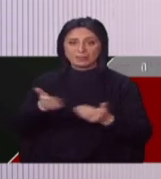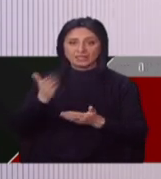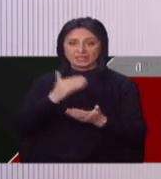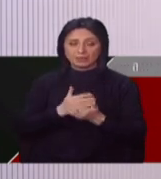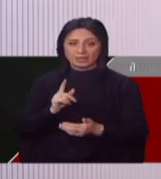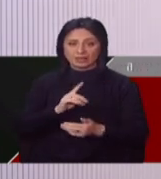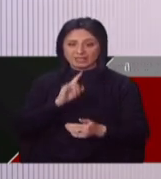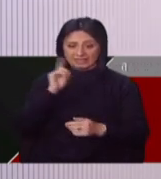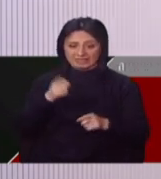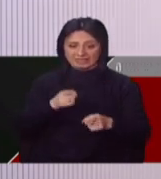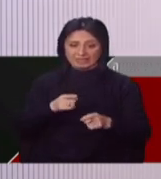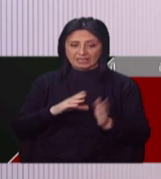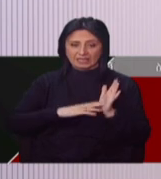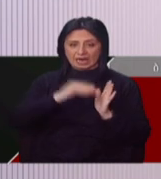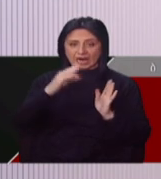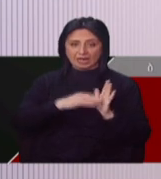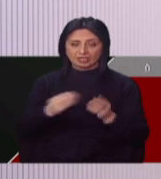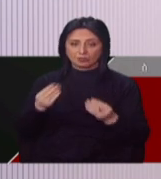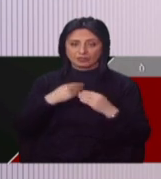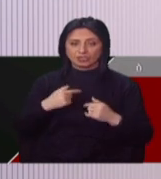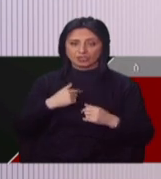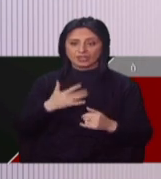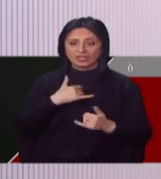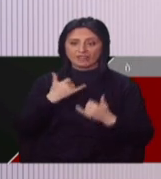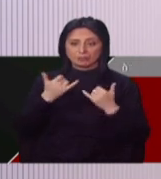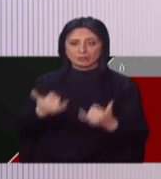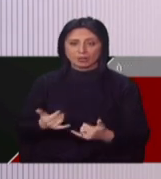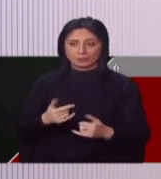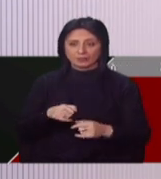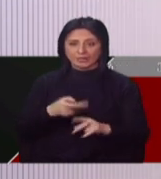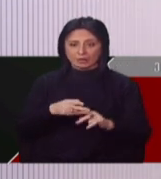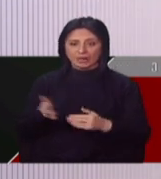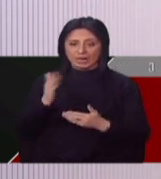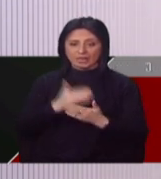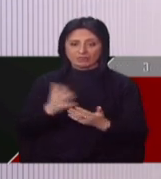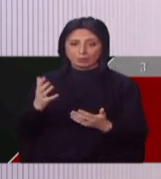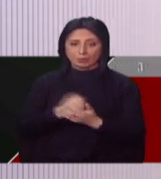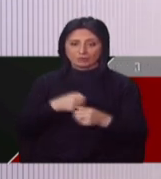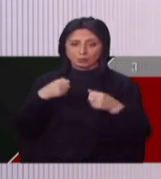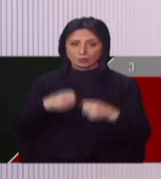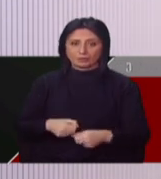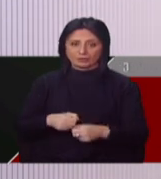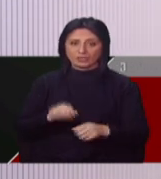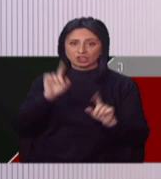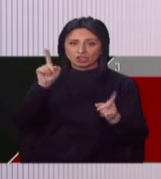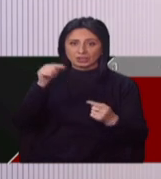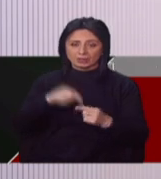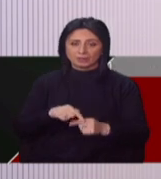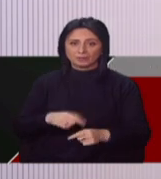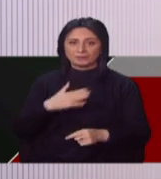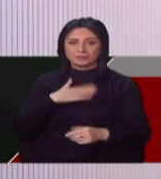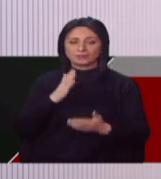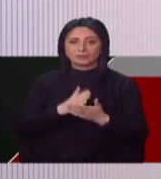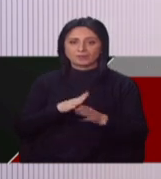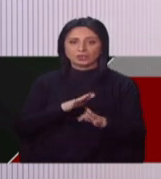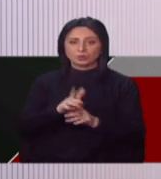რაც ლევანდელმა კალენდარმა მოგცა. Ჩვენ დავიმსახურეთ ამ ეტაპის მოპოვების უფლება. Შესაბამისად, ჩვენ